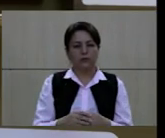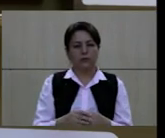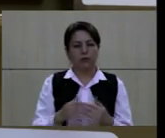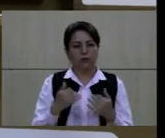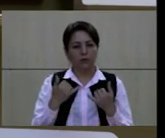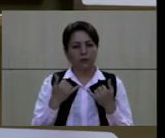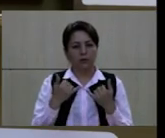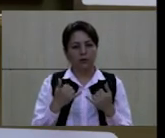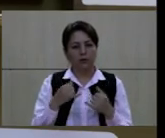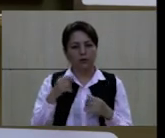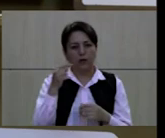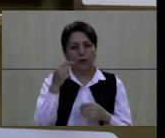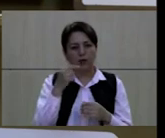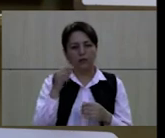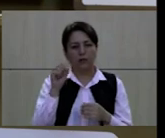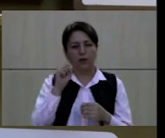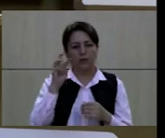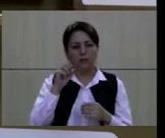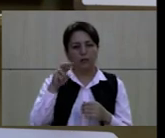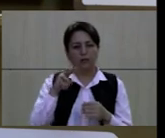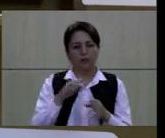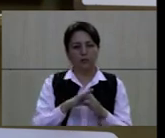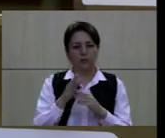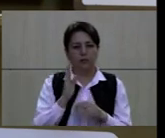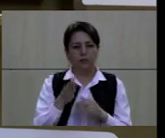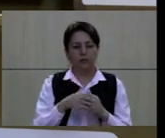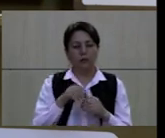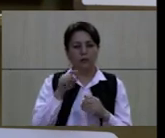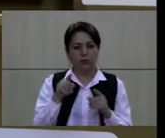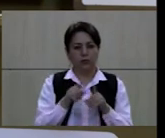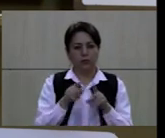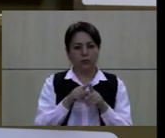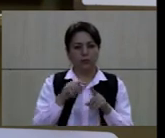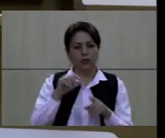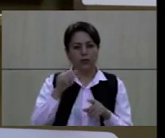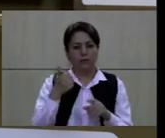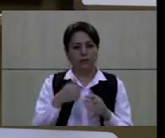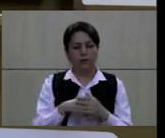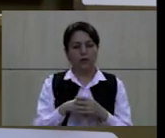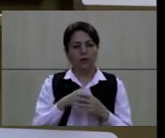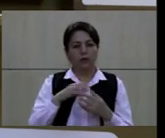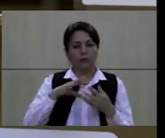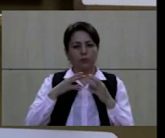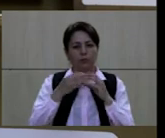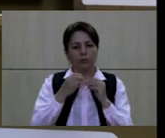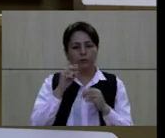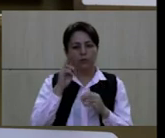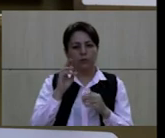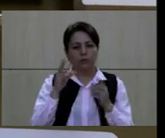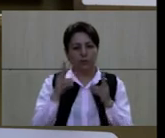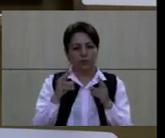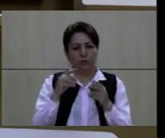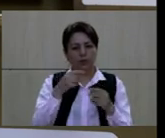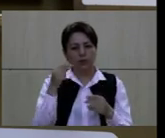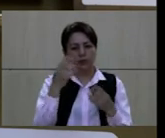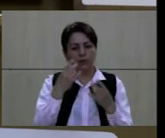Endi ayirish amali. Bunda ham avval butun qismini ayirib olamiz. 5